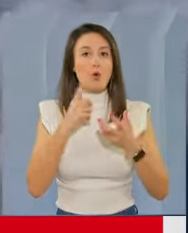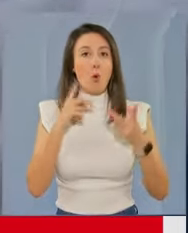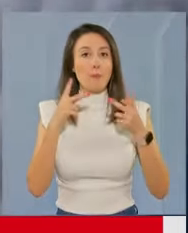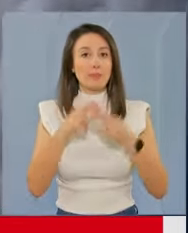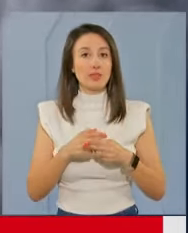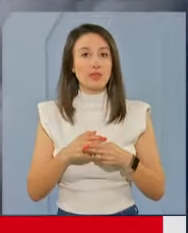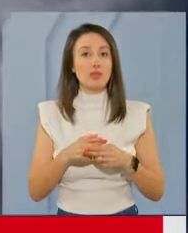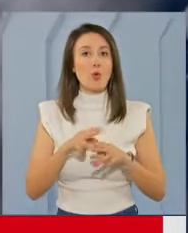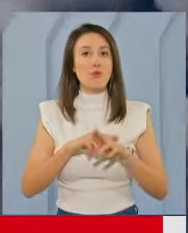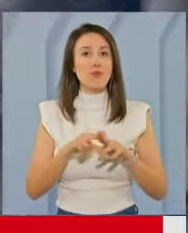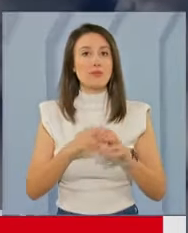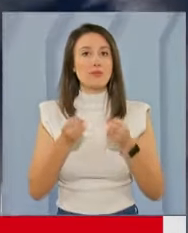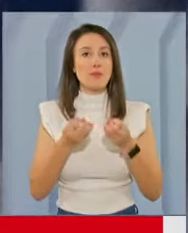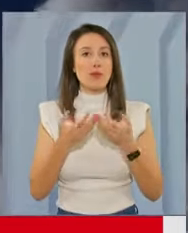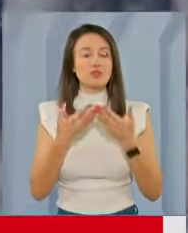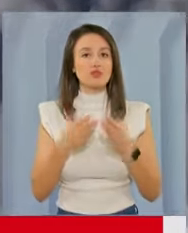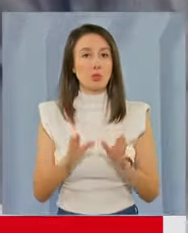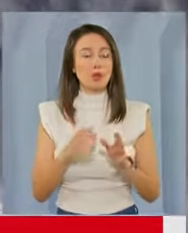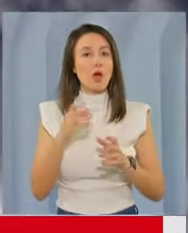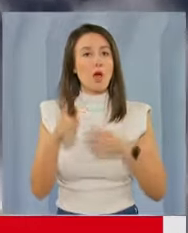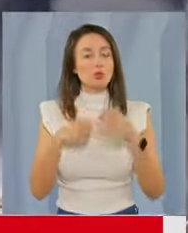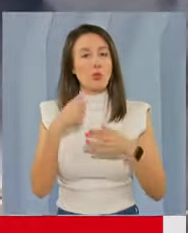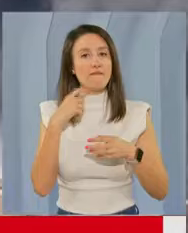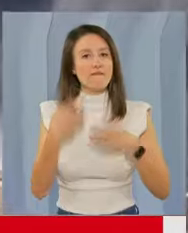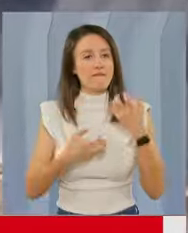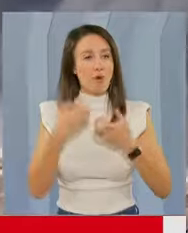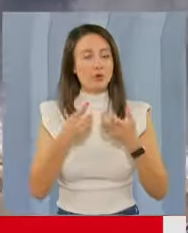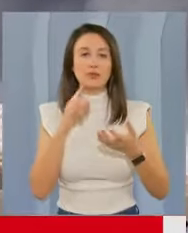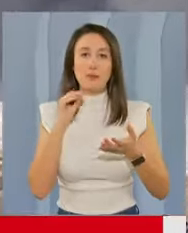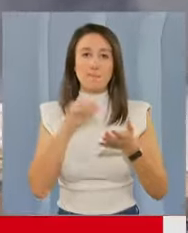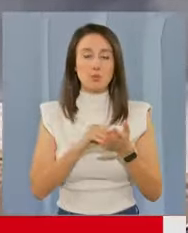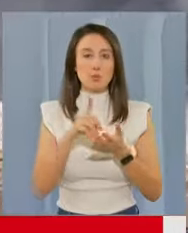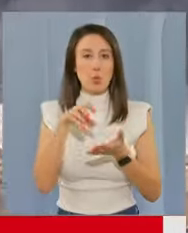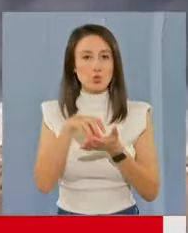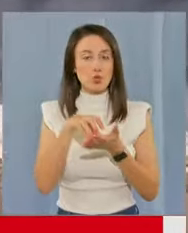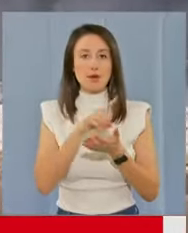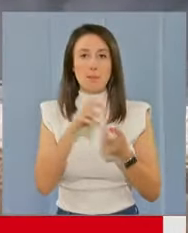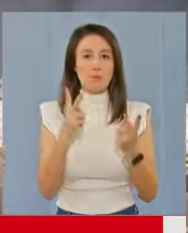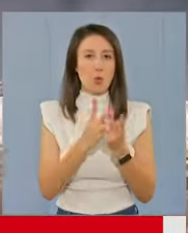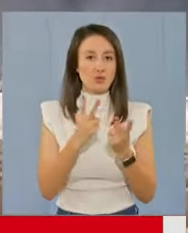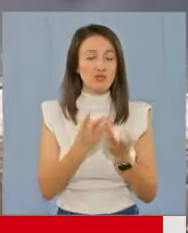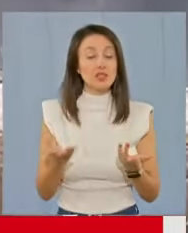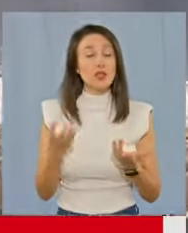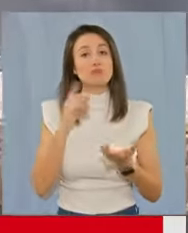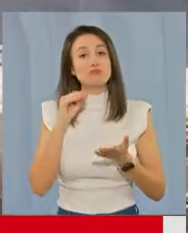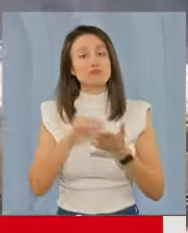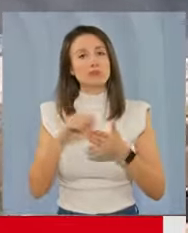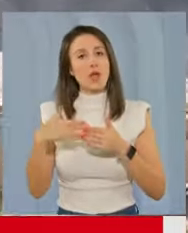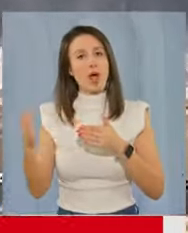stinse. Potrivit datelor preliminare, cauciucurile care au luat foc ar fi fost depozitate într-o zonă necorespunzătoare,